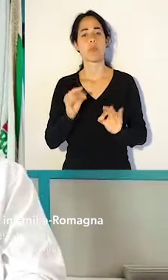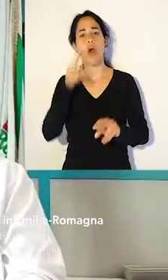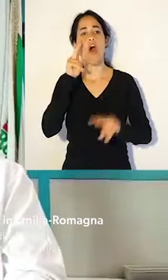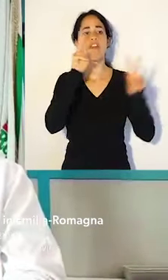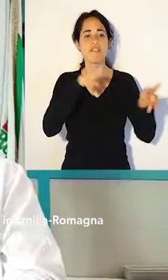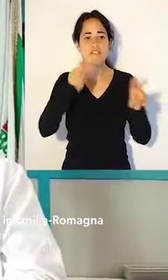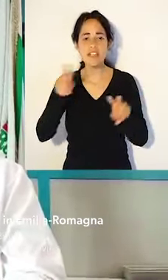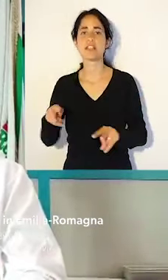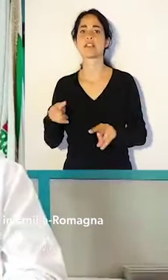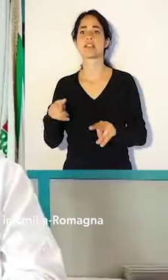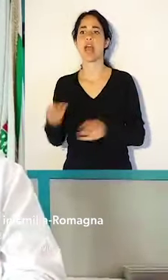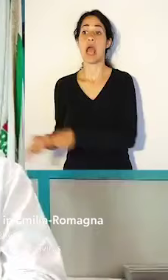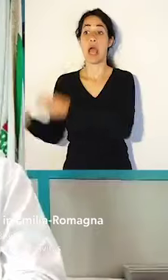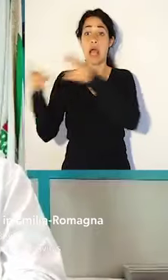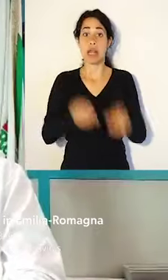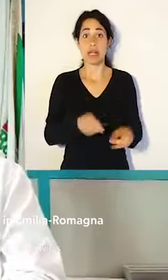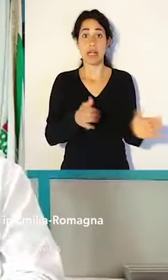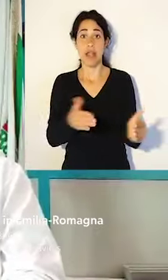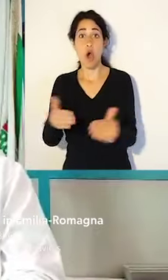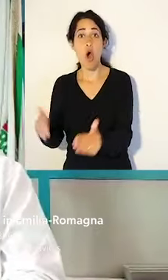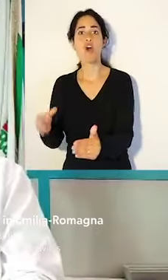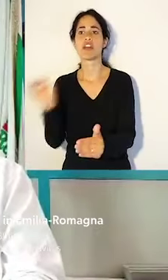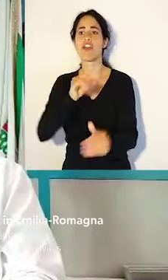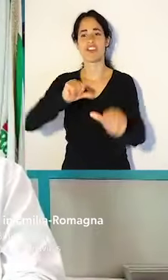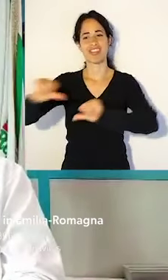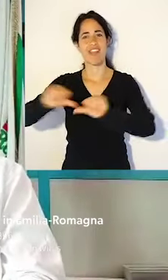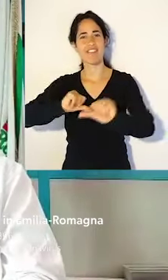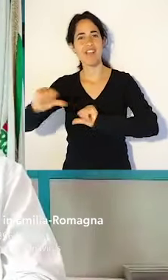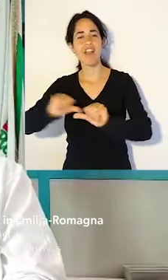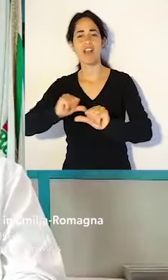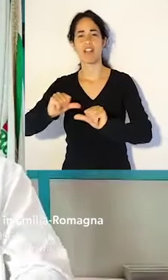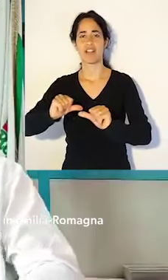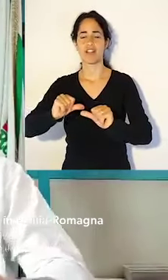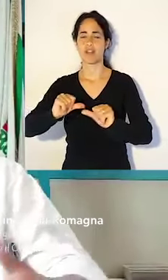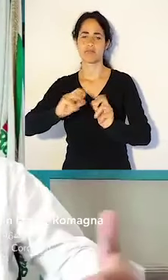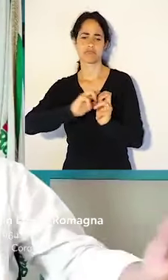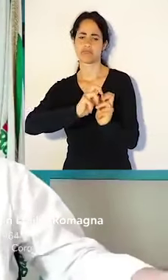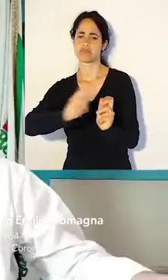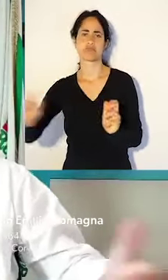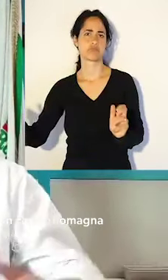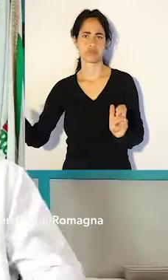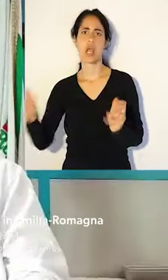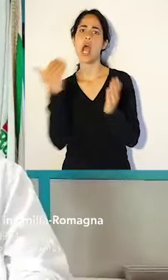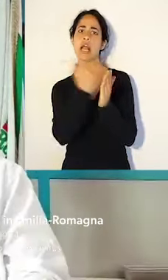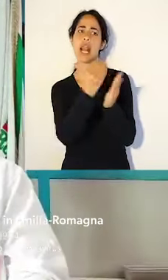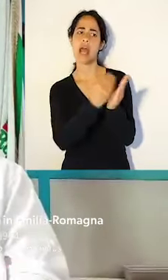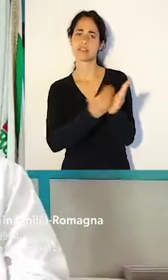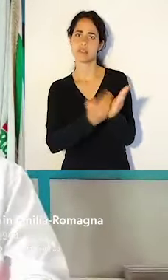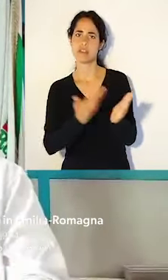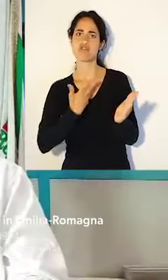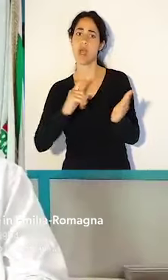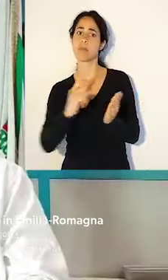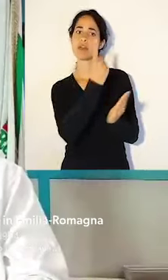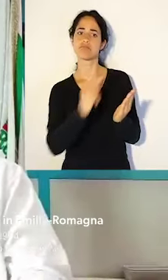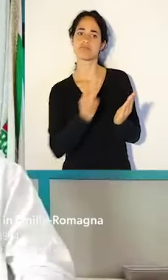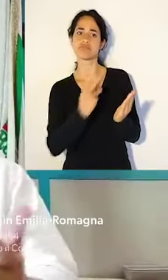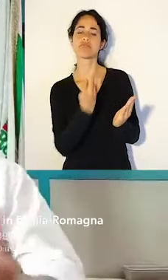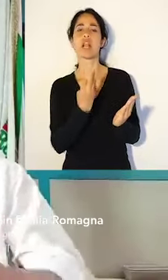riprendere le visite, i ricoveri, gli interventi chirurgici, che sono ovviamente classificati in ragione della gravità